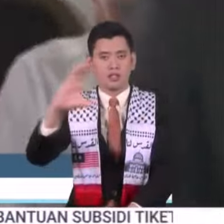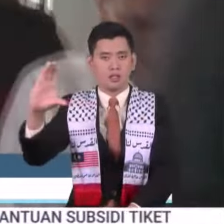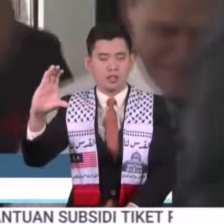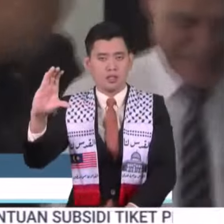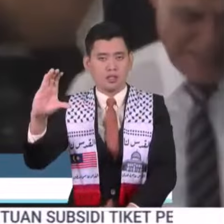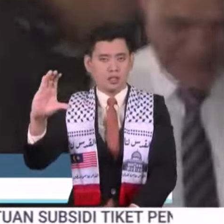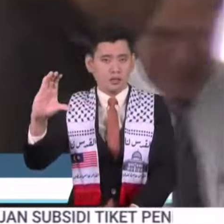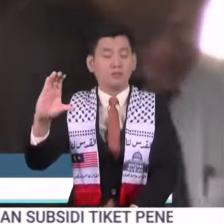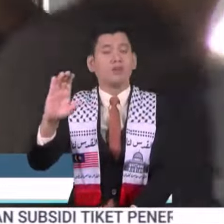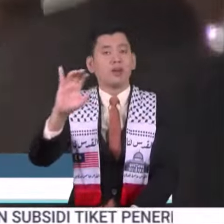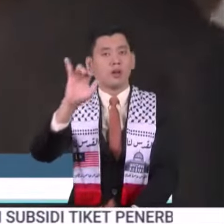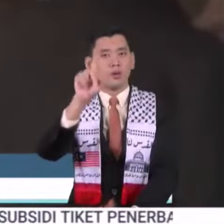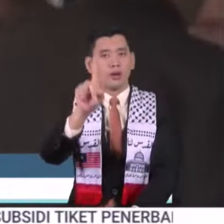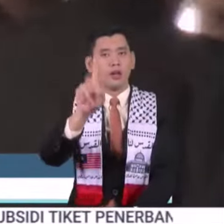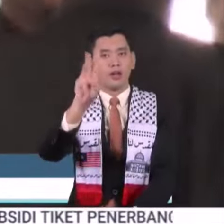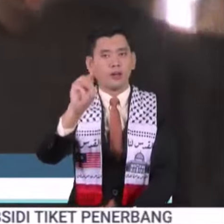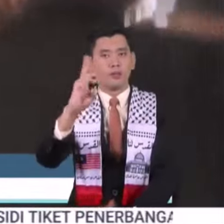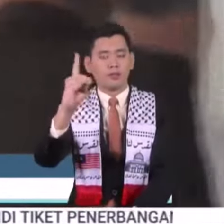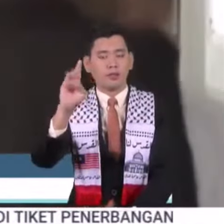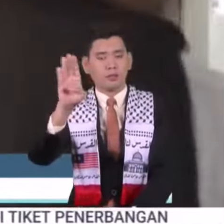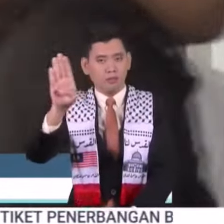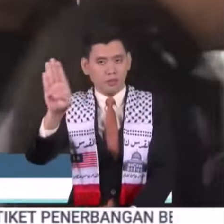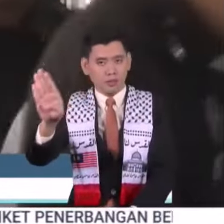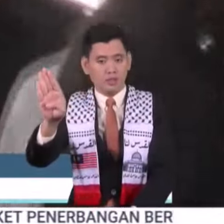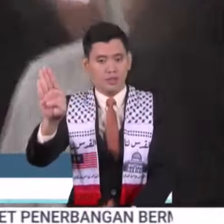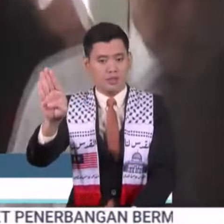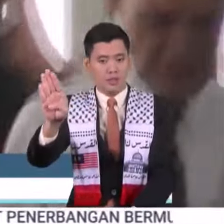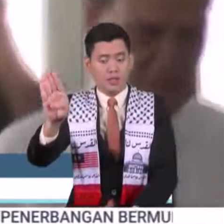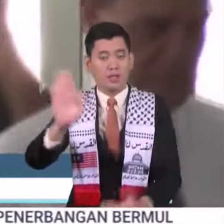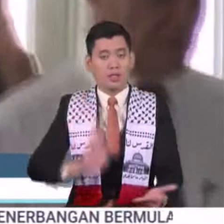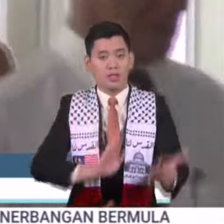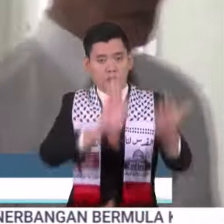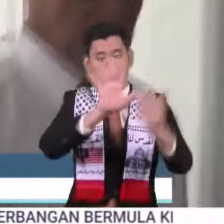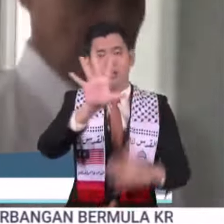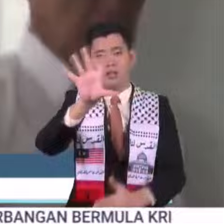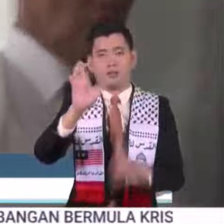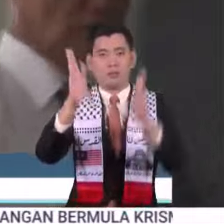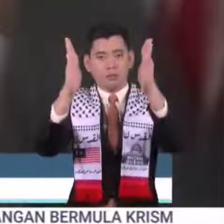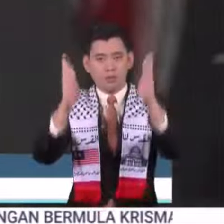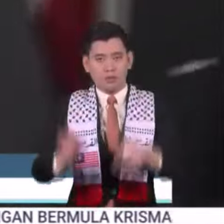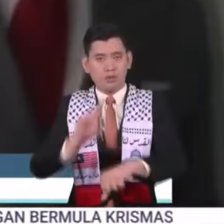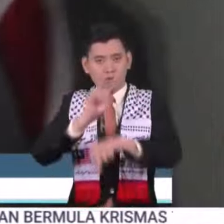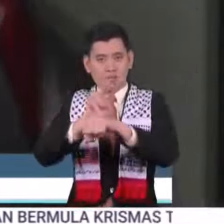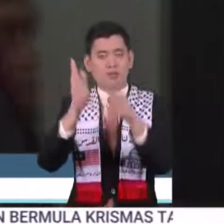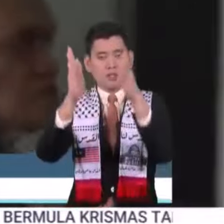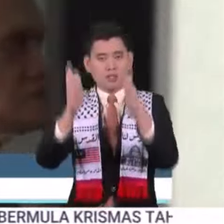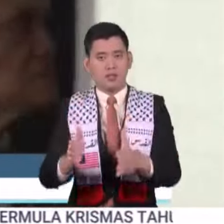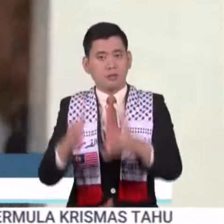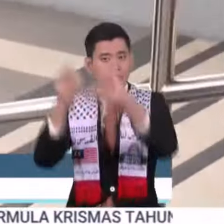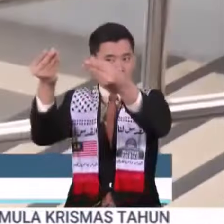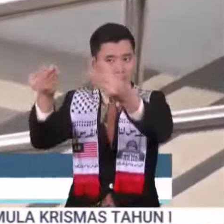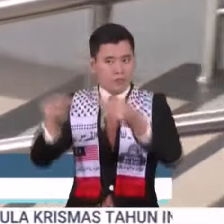skandal 1MDB yang diturut dihadapinya pula, hampir 50 saksi telah dipanggil memberi